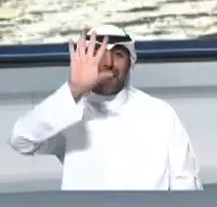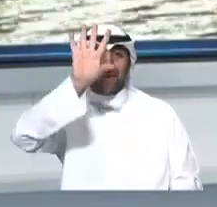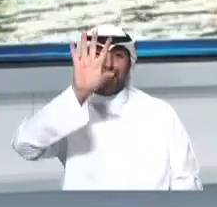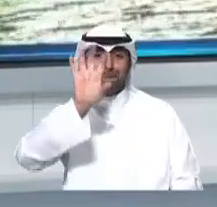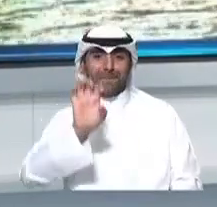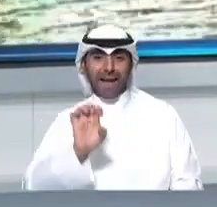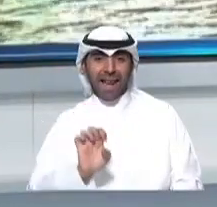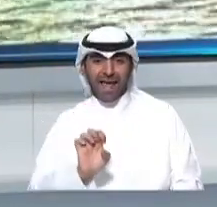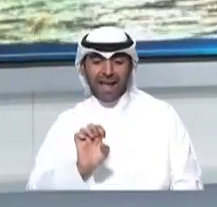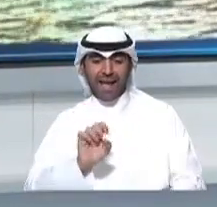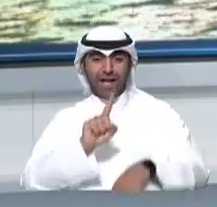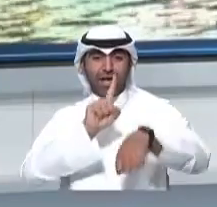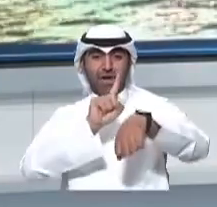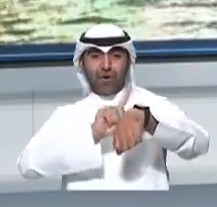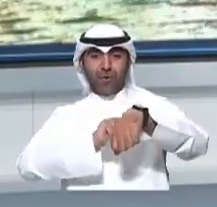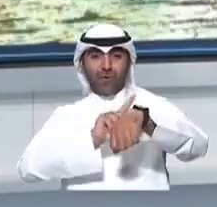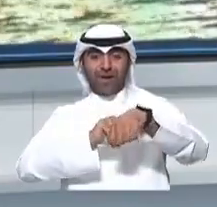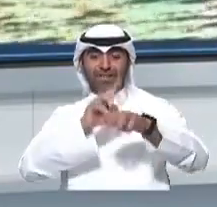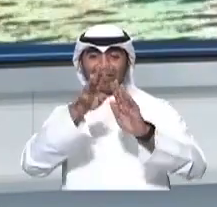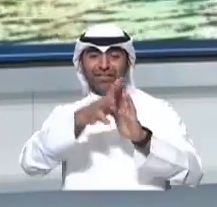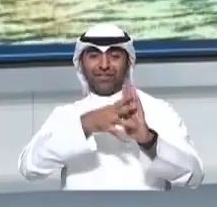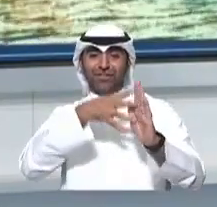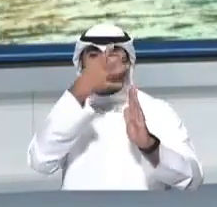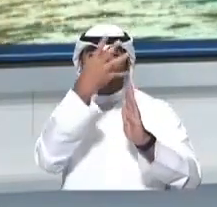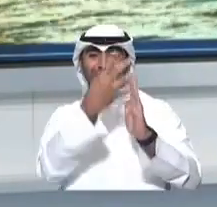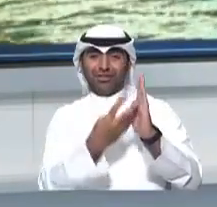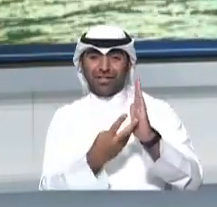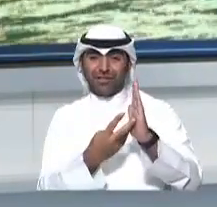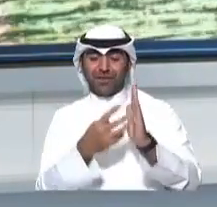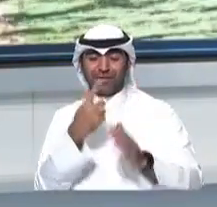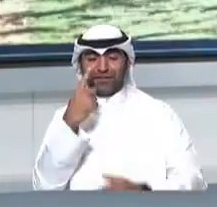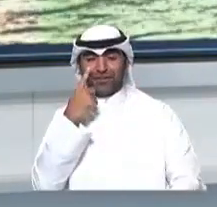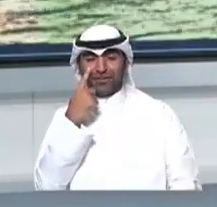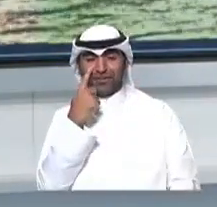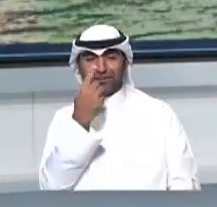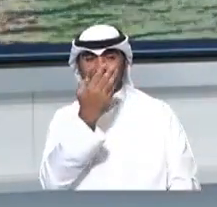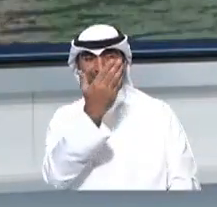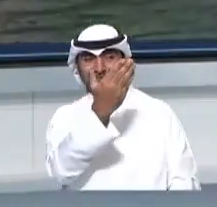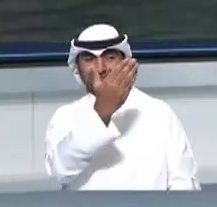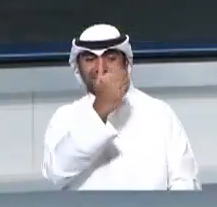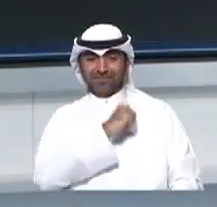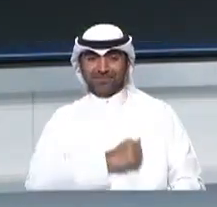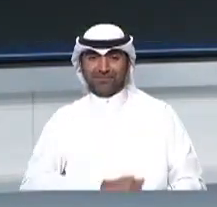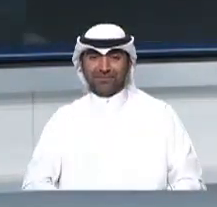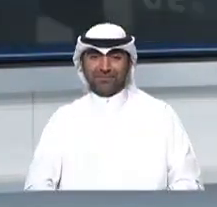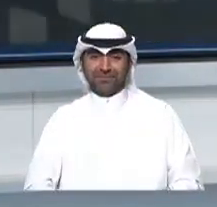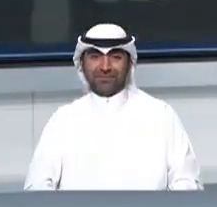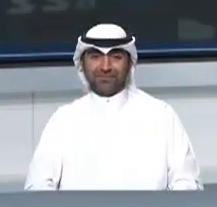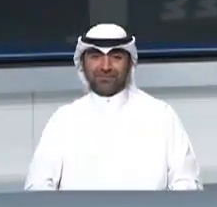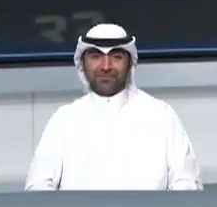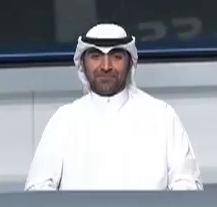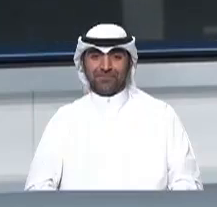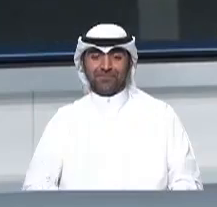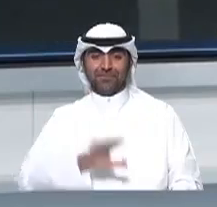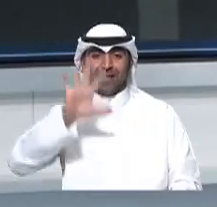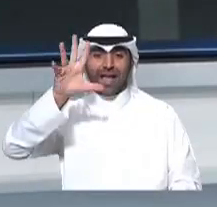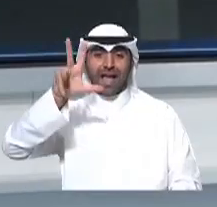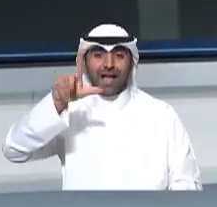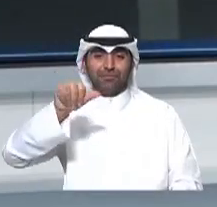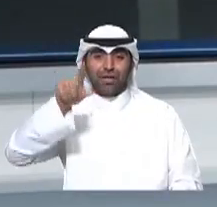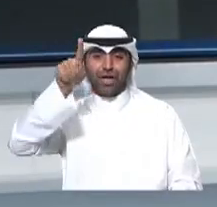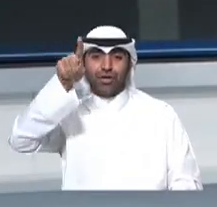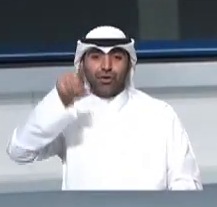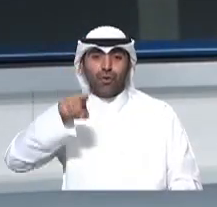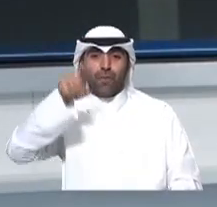موعد شروق الشمس الساعة 5:43، موعد أذان المغرب الساعة 6:04 دقائق. بالنسبة للطقس المتوقع